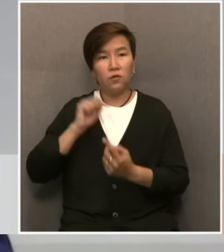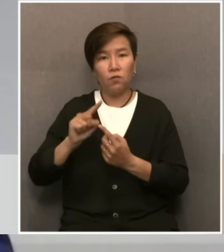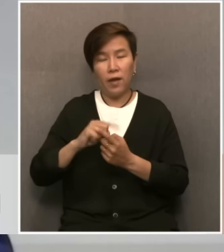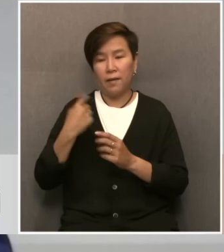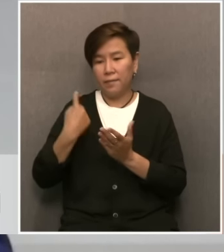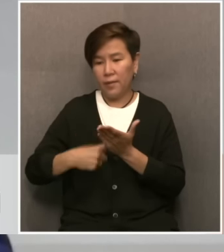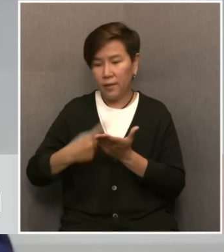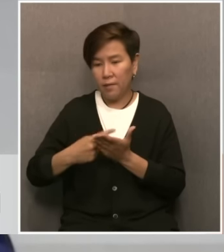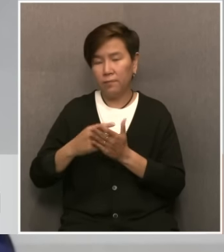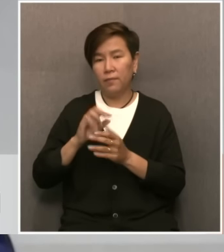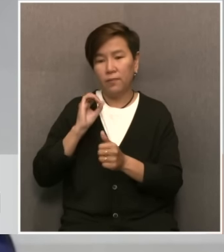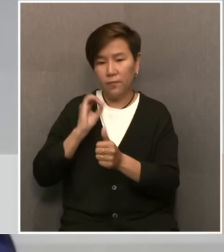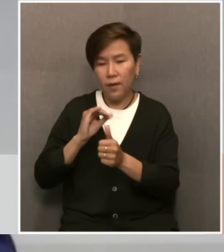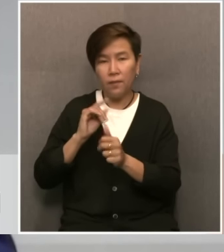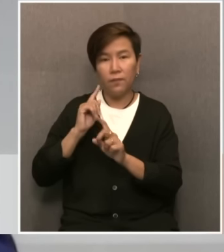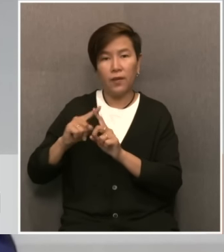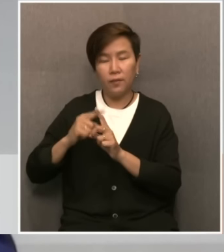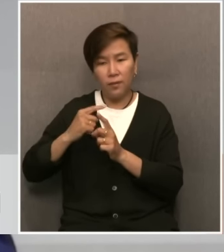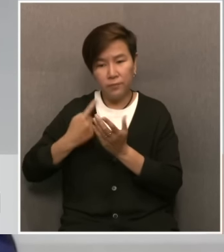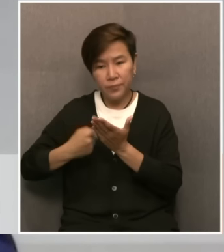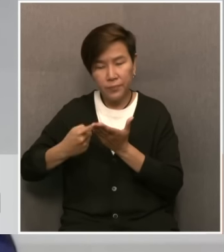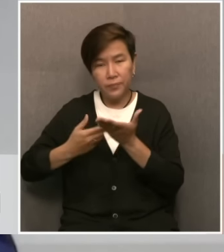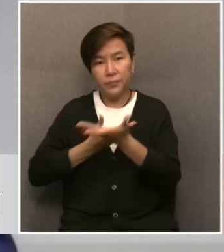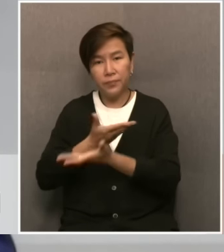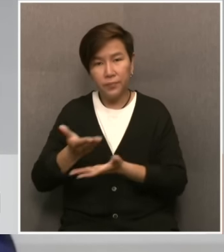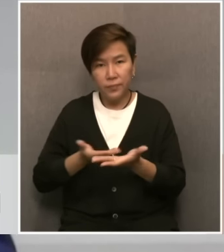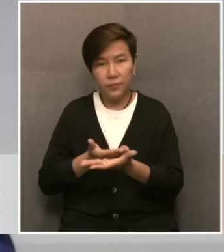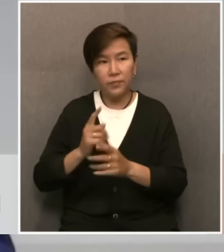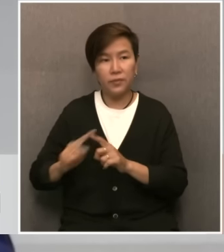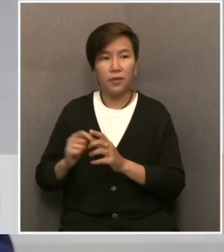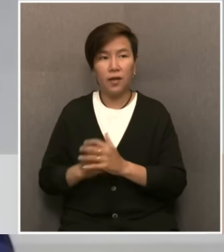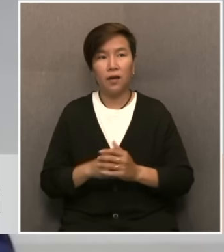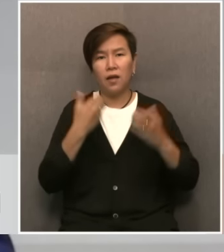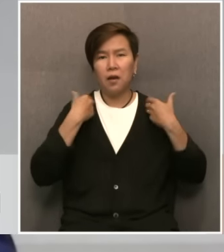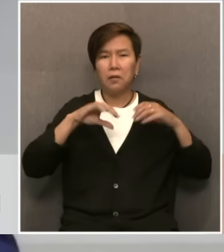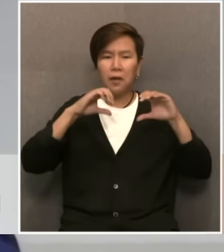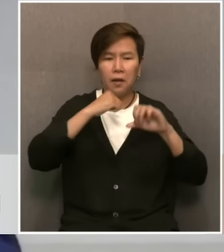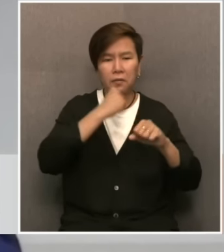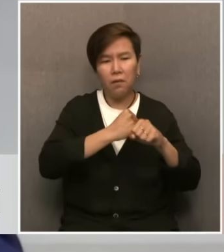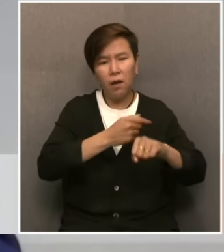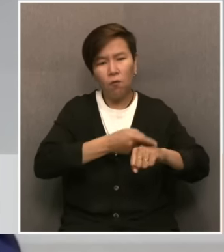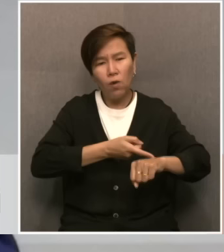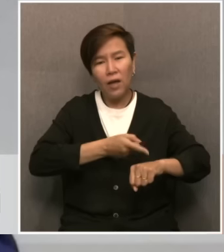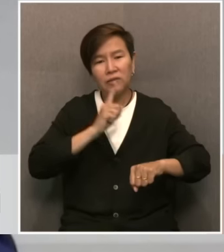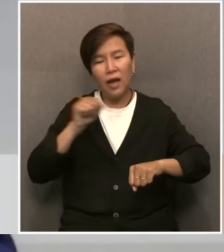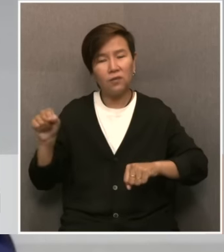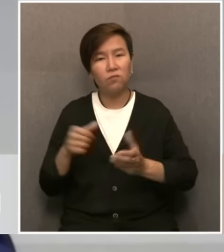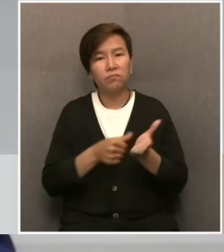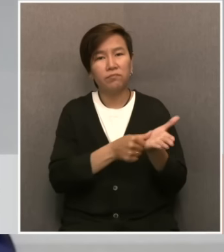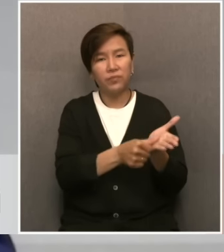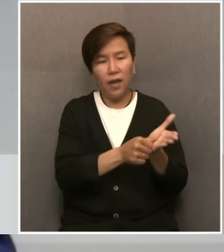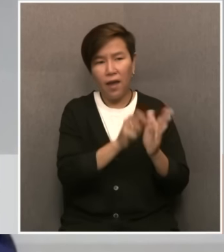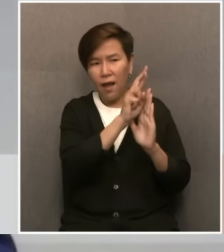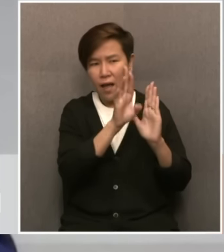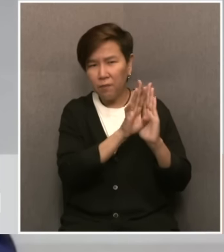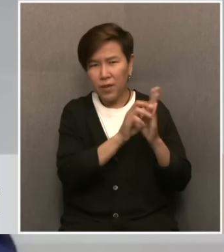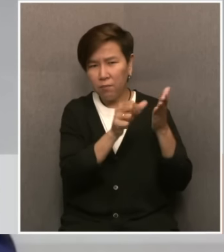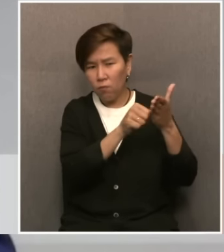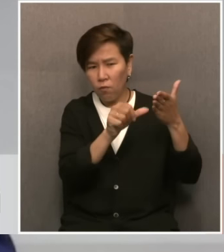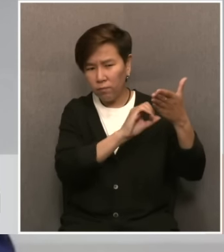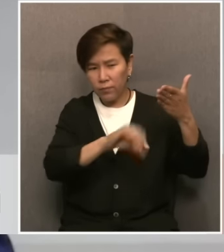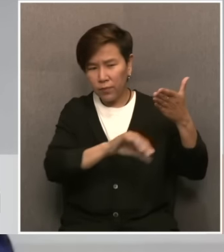ภายนอกรัฐบาลเพื่อกำจัดความล่าช้าในระบบราชการลดกฎระเบียบที่มีมากเกินไปลดการใช้จ่ายที่สูญเปล่